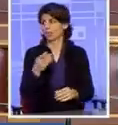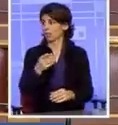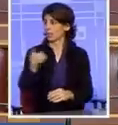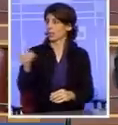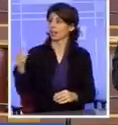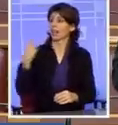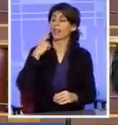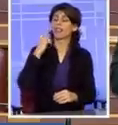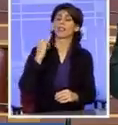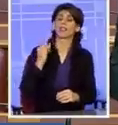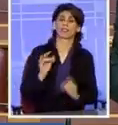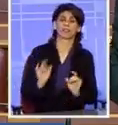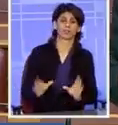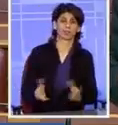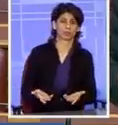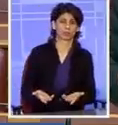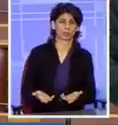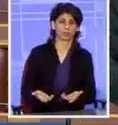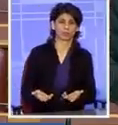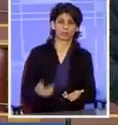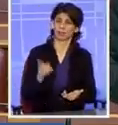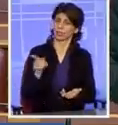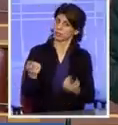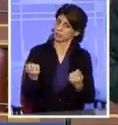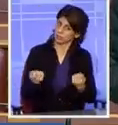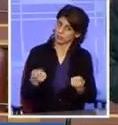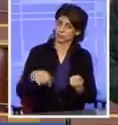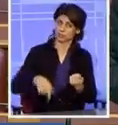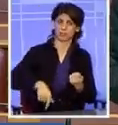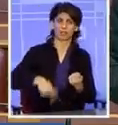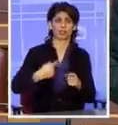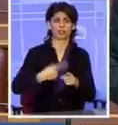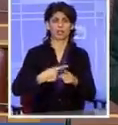τίποτα, διότι και εσείς την υλοποιείτε στην Ελλάδα.